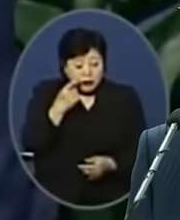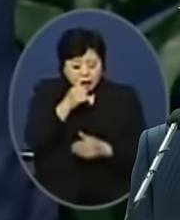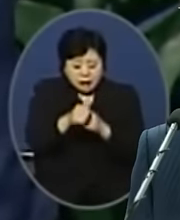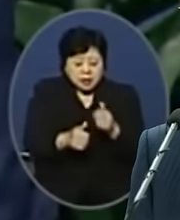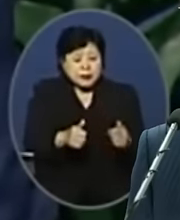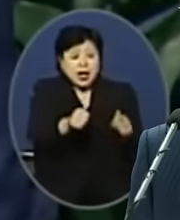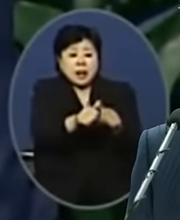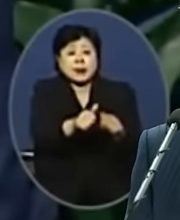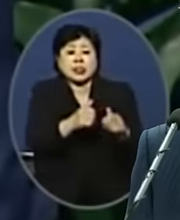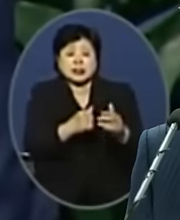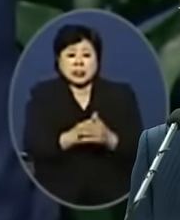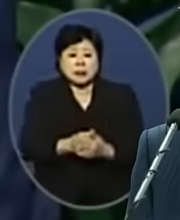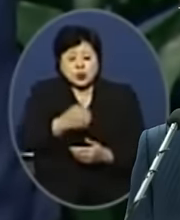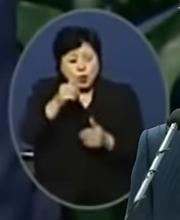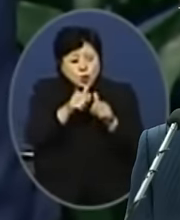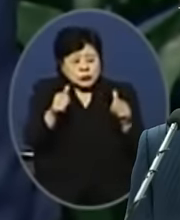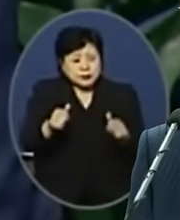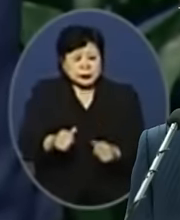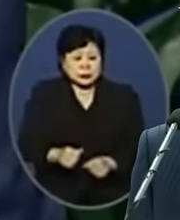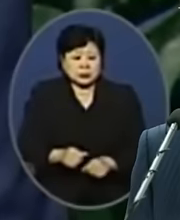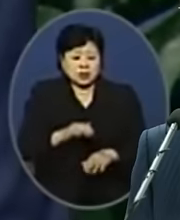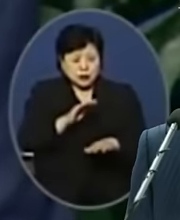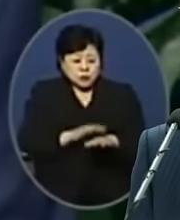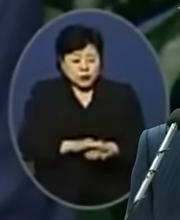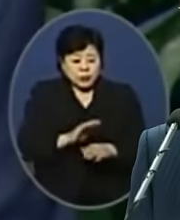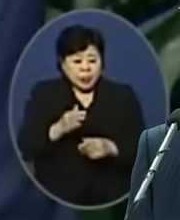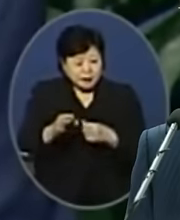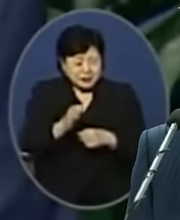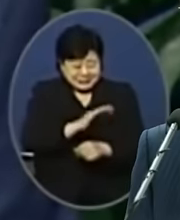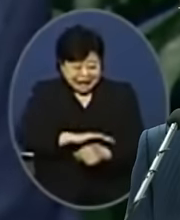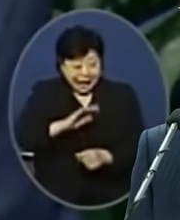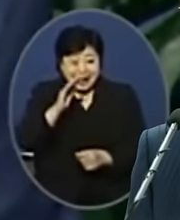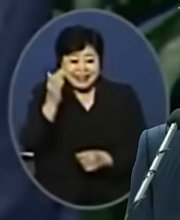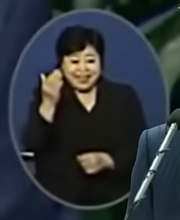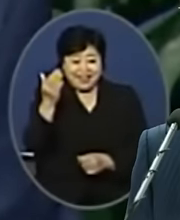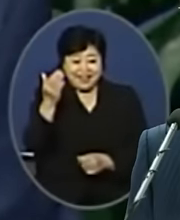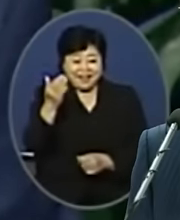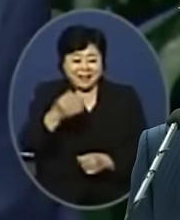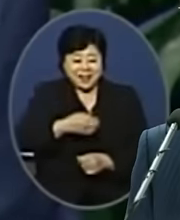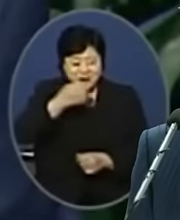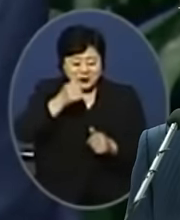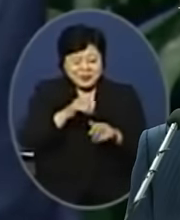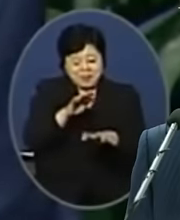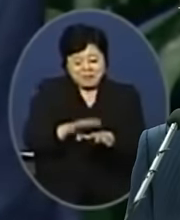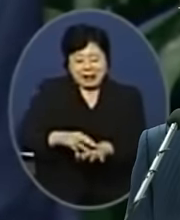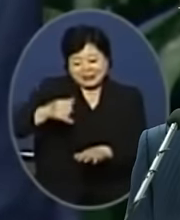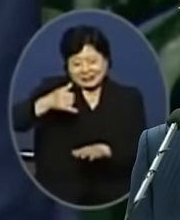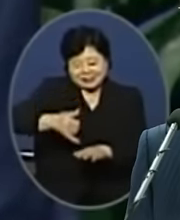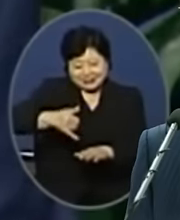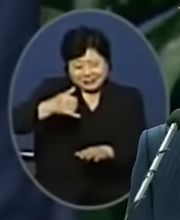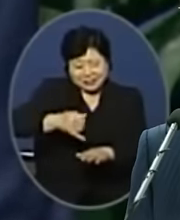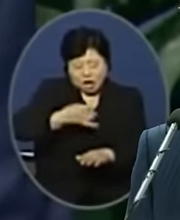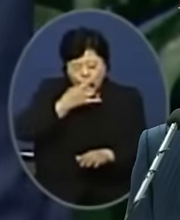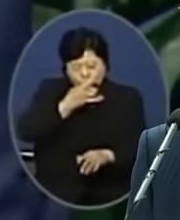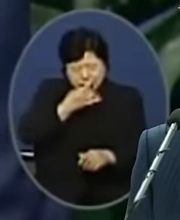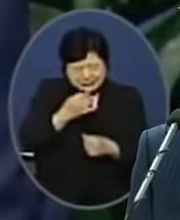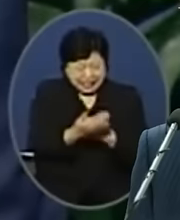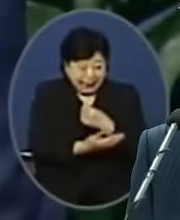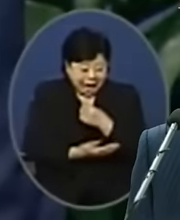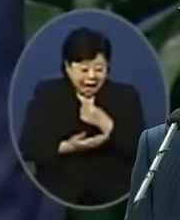하나님이 같이 계신지라 요셉이 손만 대면 잘 돼. 요셉이 밭을 갈면 곡식이 잘